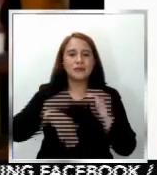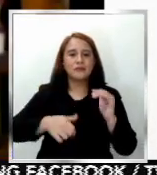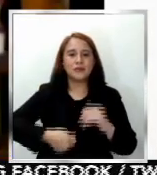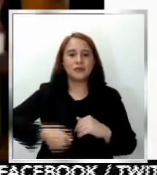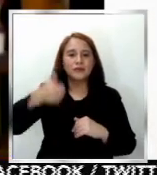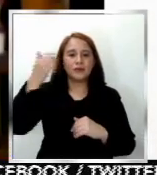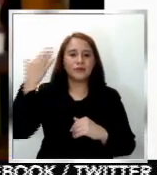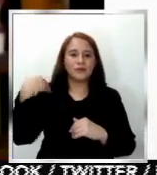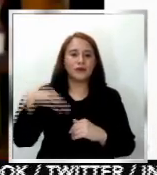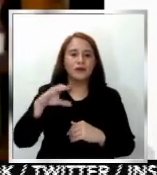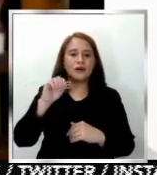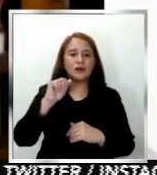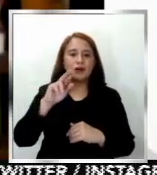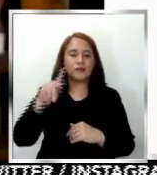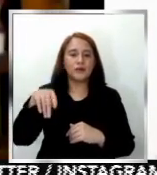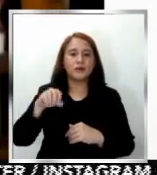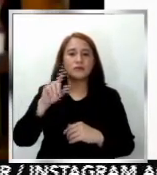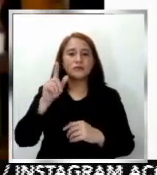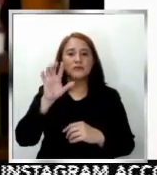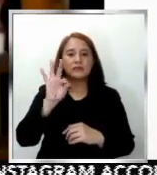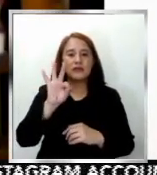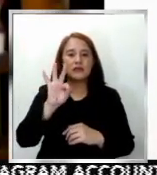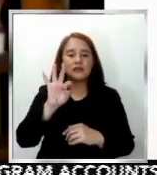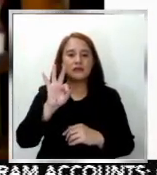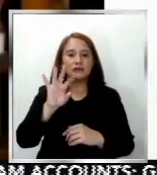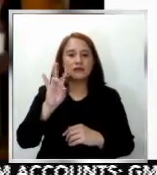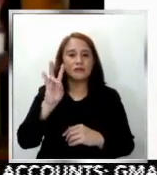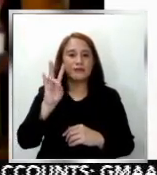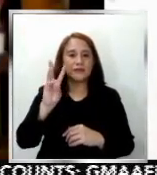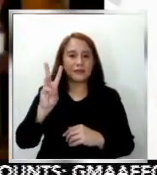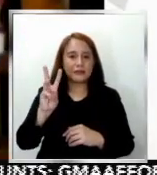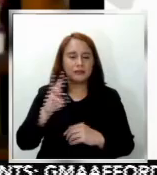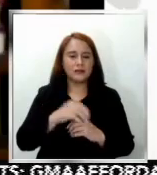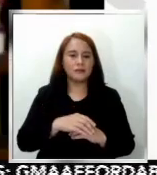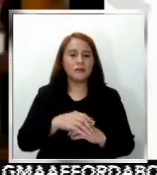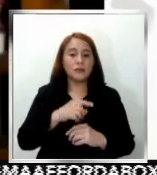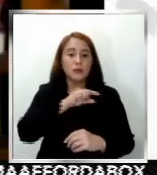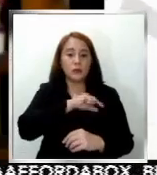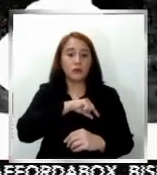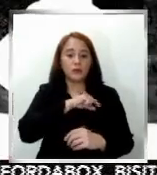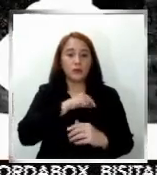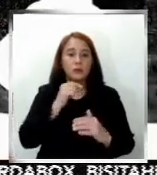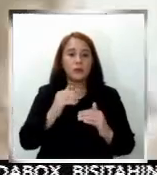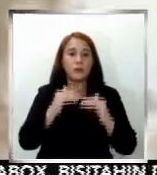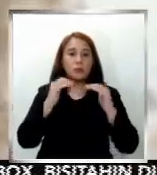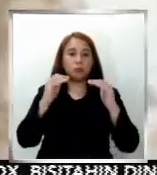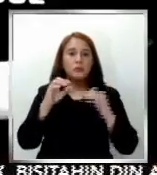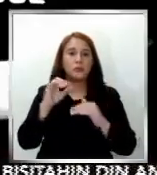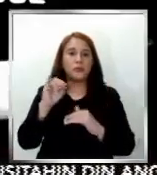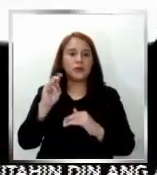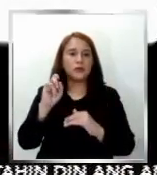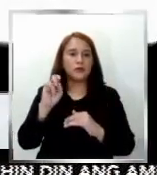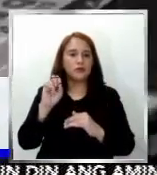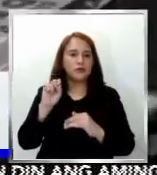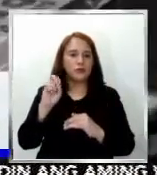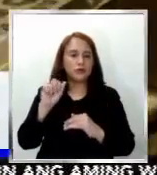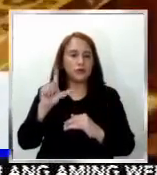Karpov noong 1976. Nung nag-qualify ako sa international.